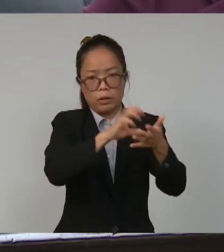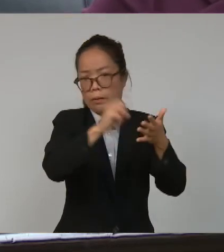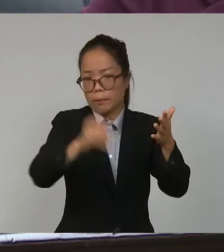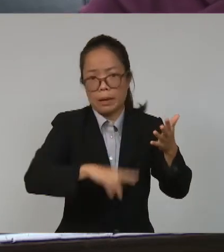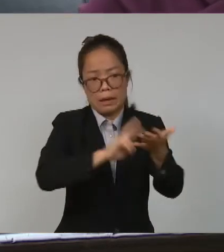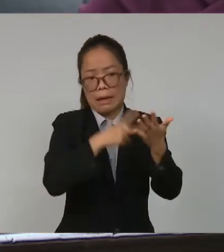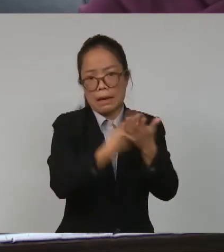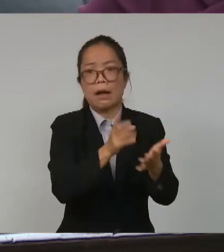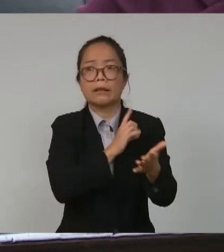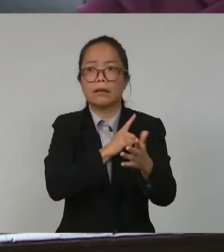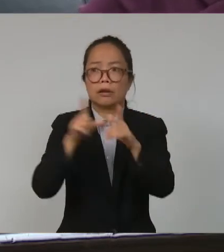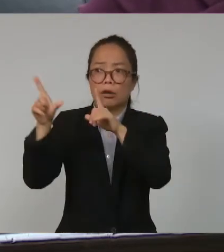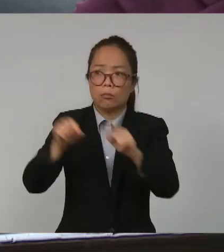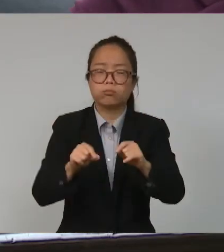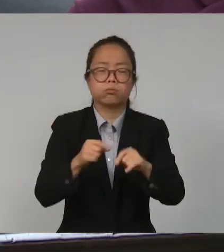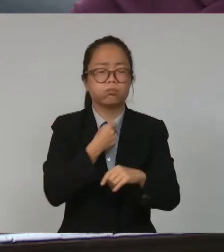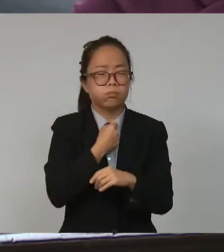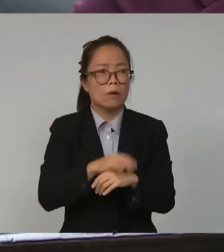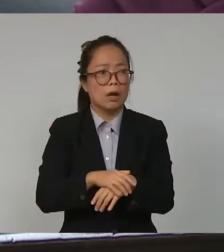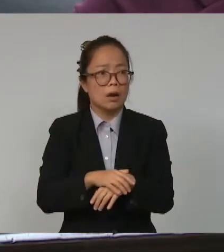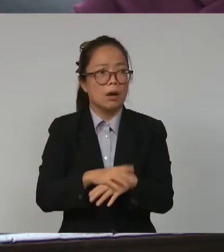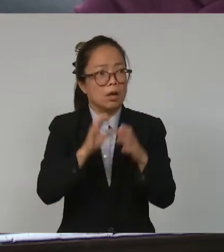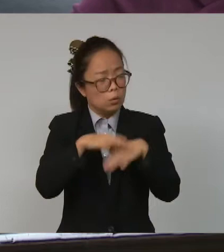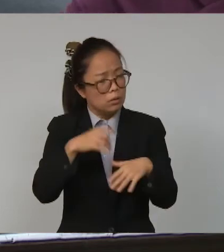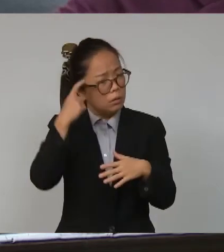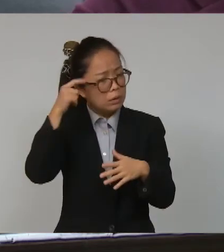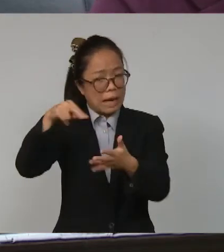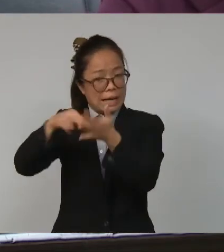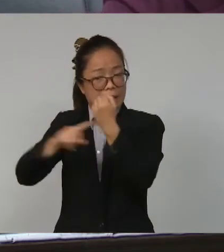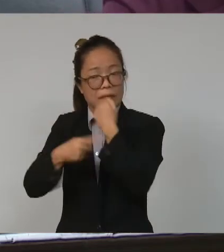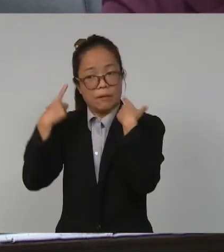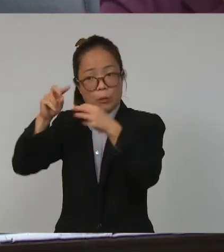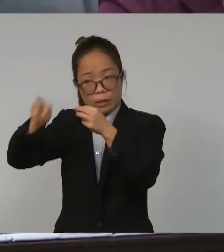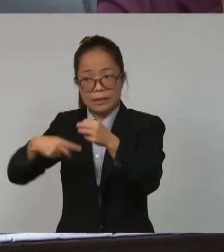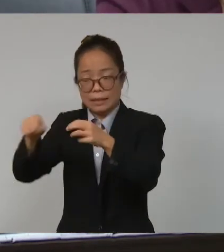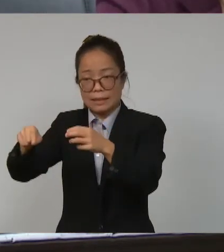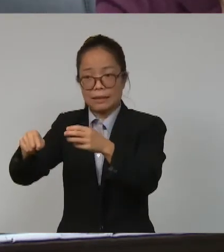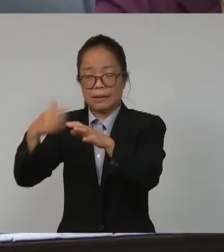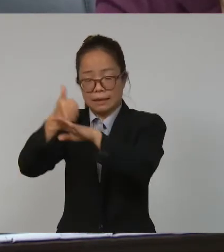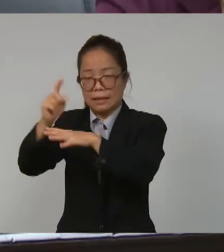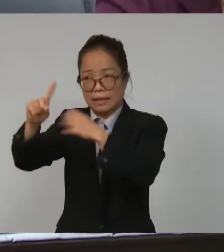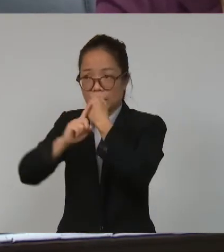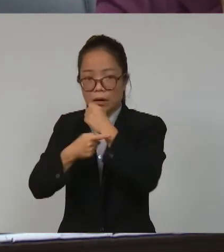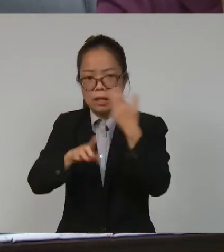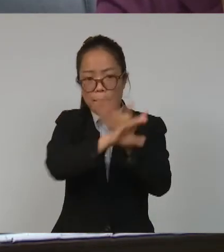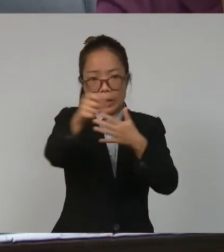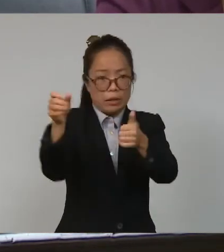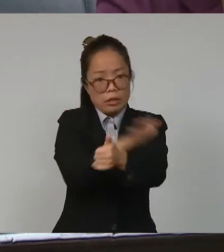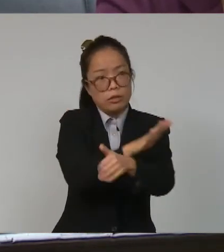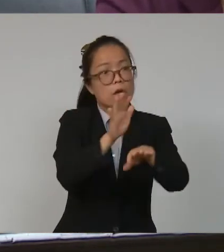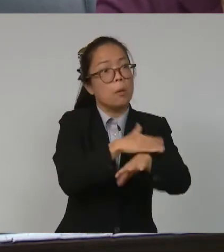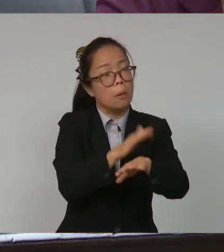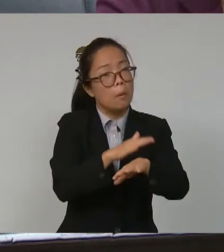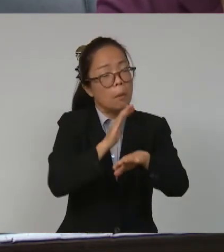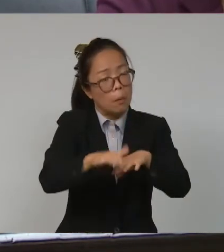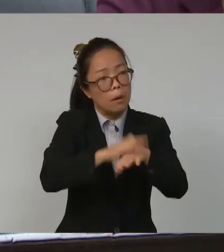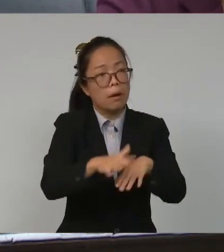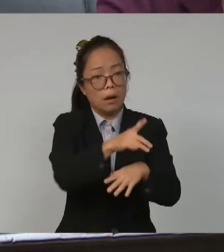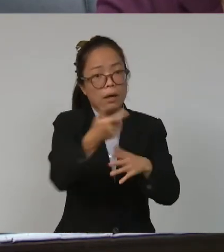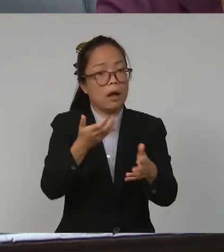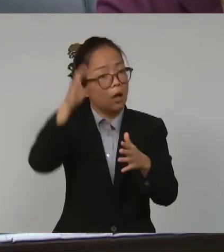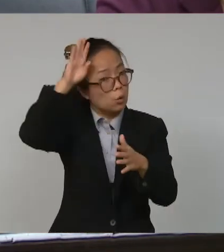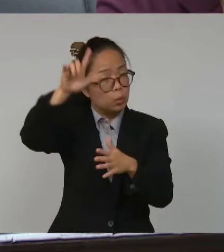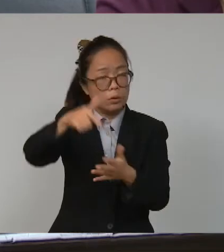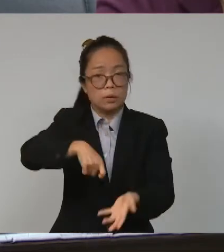关的规范都要配合修正。所以它立法原则就是说，我虽然修这一条，但是可能牵一发动全身啊。刚刚我们苏老师、苏委员提